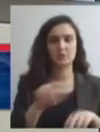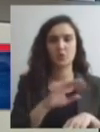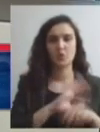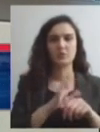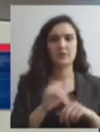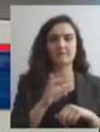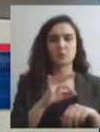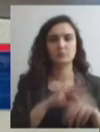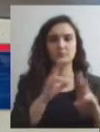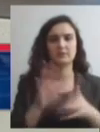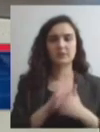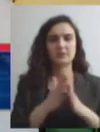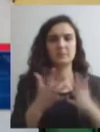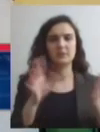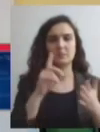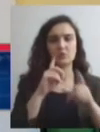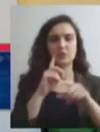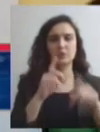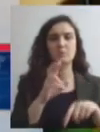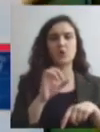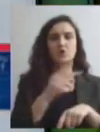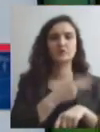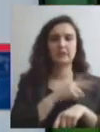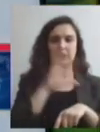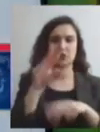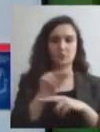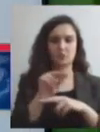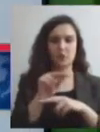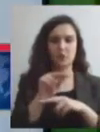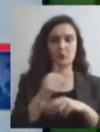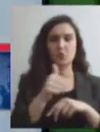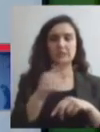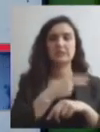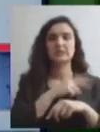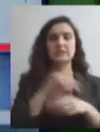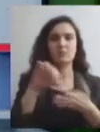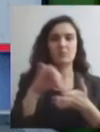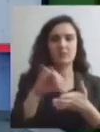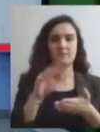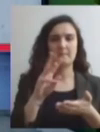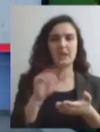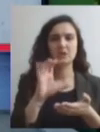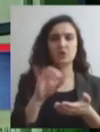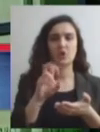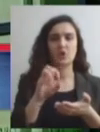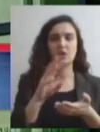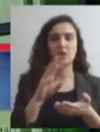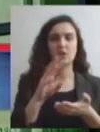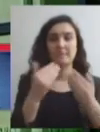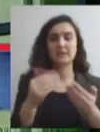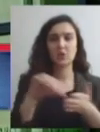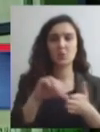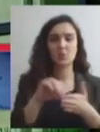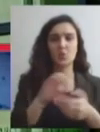ინფიცირებული ყველაზე მეტი მოზარდი ბოჭორიშვილის სახელობის კლინიკაში მკურნალობდა. როგორც კლინიკის წარმომადგენელი მაკა სოლოღაშვილი ამბობს, მათთან მყოფი